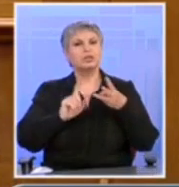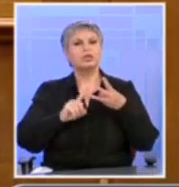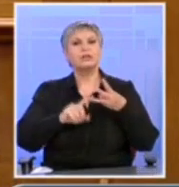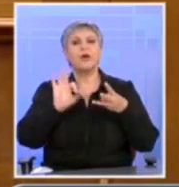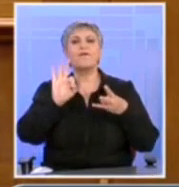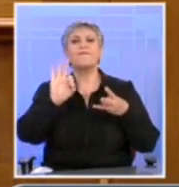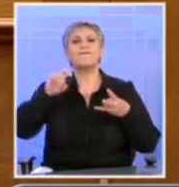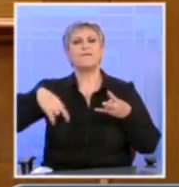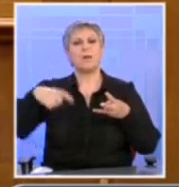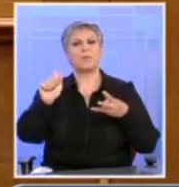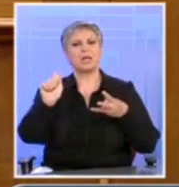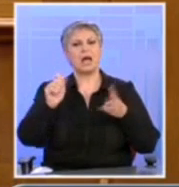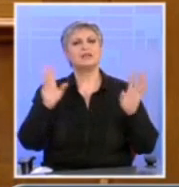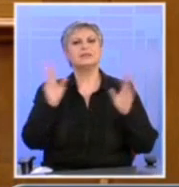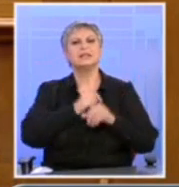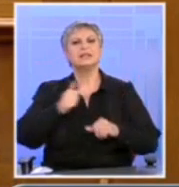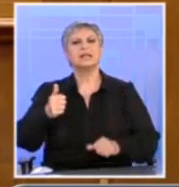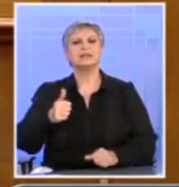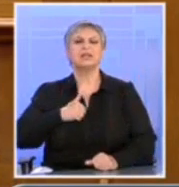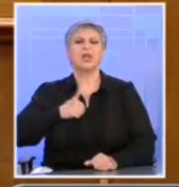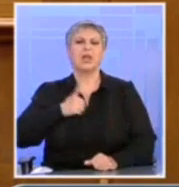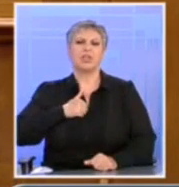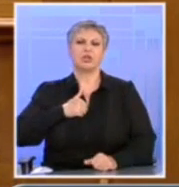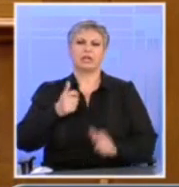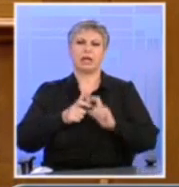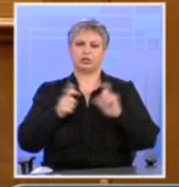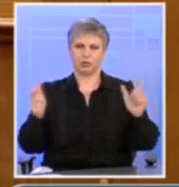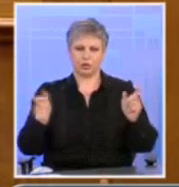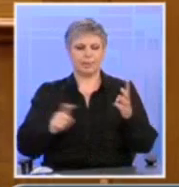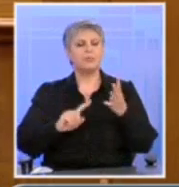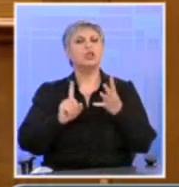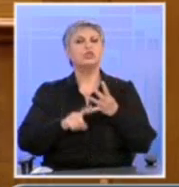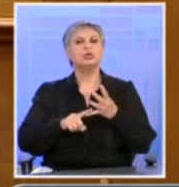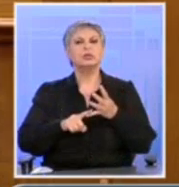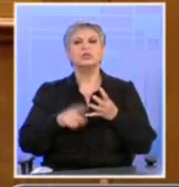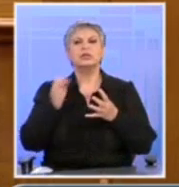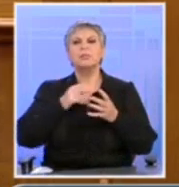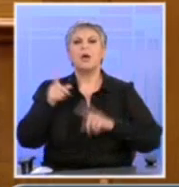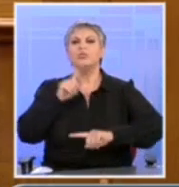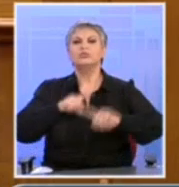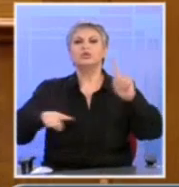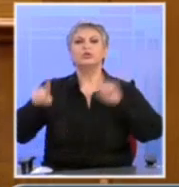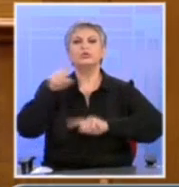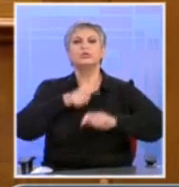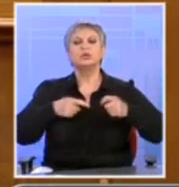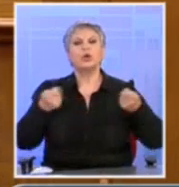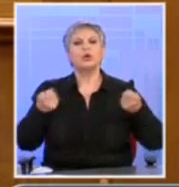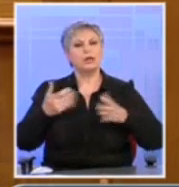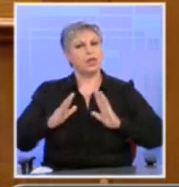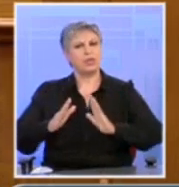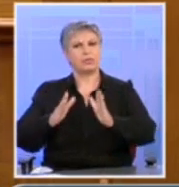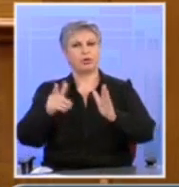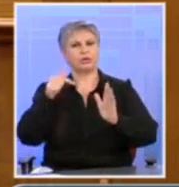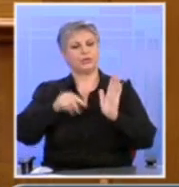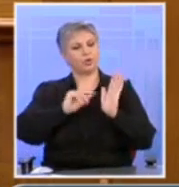σχολεία και τέταρτον με ρώτησε ποιος θα εφαρμόσει αυτό το μνημόνιο, μια και είναι προφανές ότι η κυβέρνηση